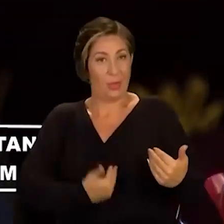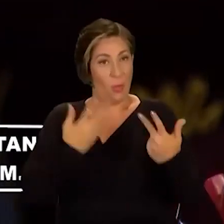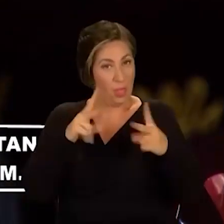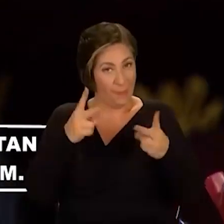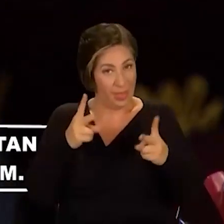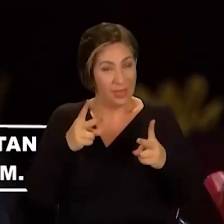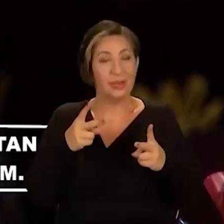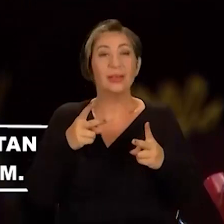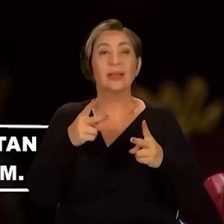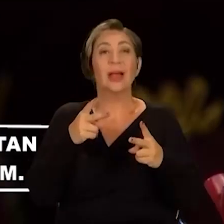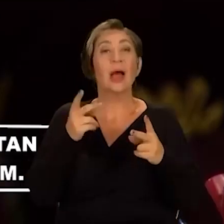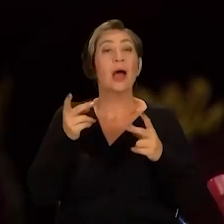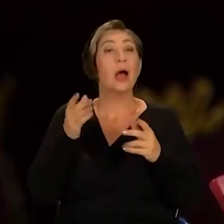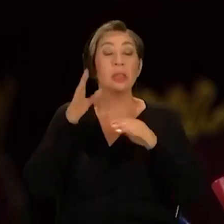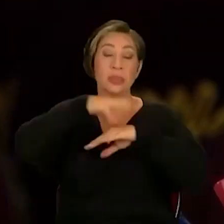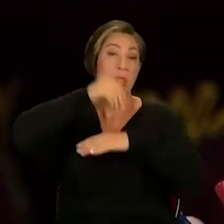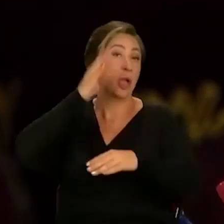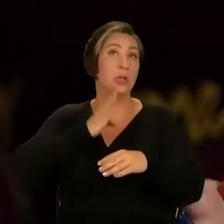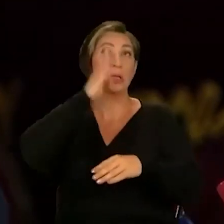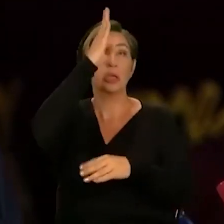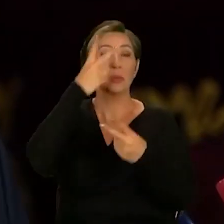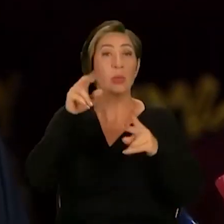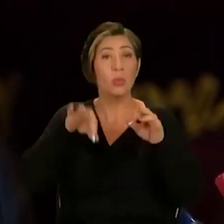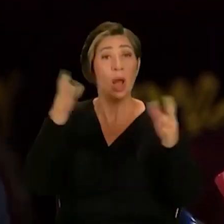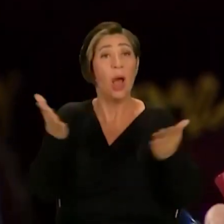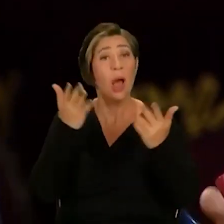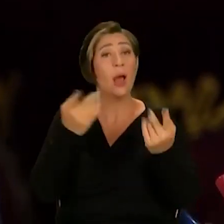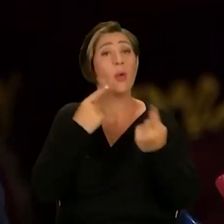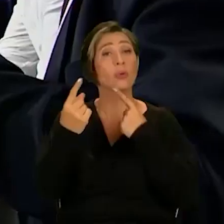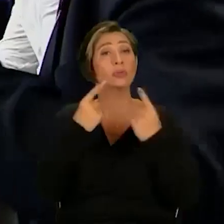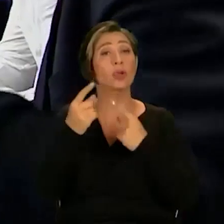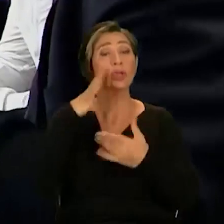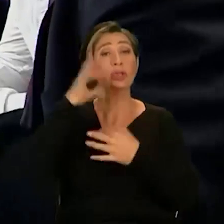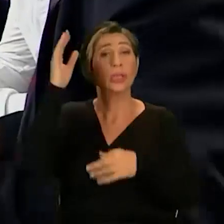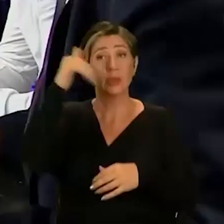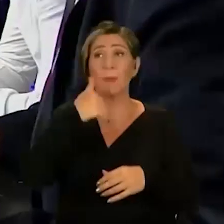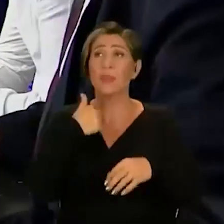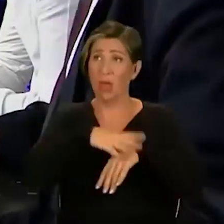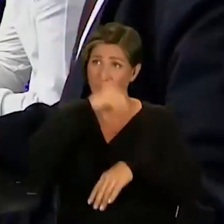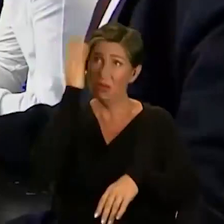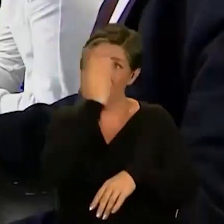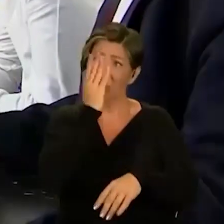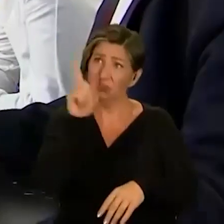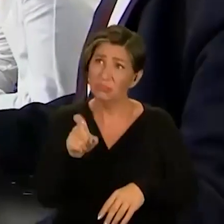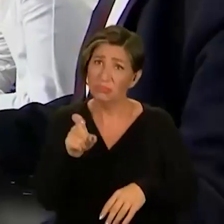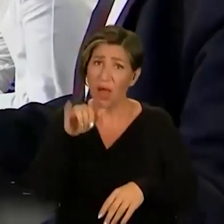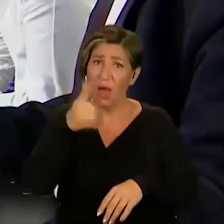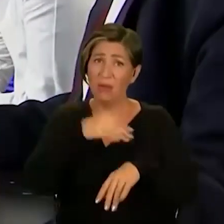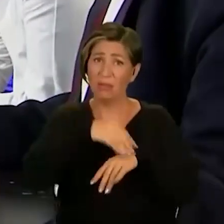Normal şansına dönen hatta Ağrı Dağı'na çıkabilirler. Bugün hala konuşuluyor bu. İnsanlar geliyor, ben de Ağrı Dağı'na çıkabilir miyim diyor ameliyattan sonra.